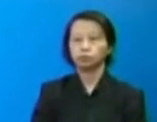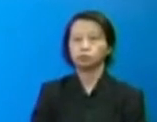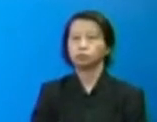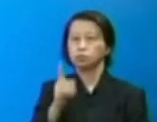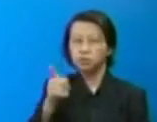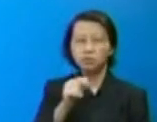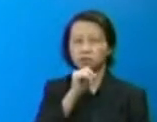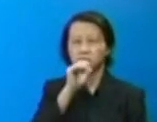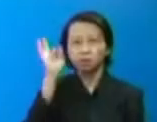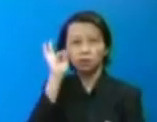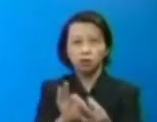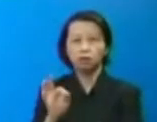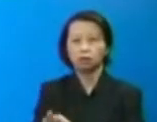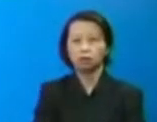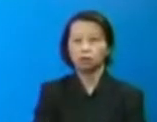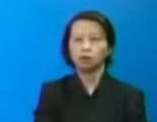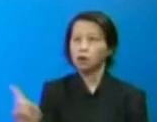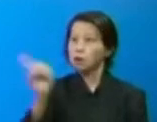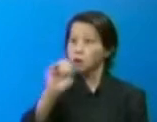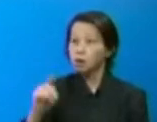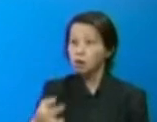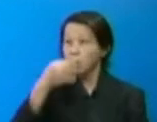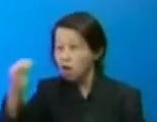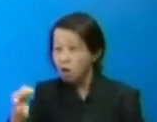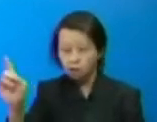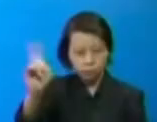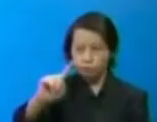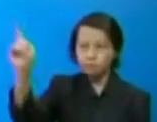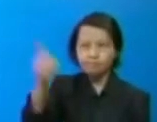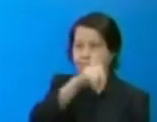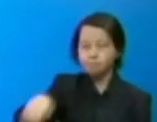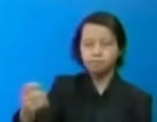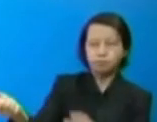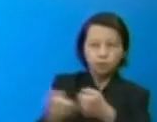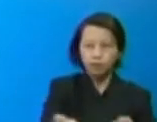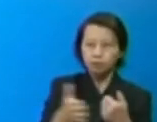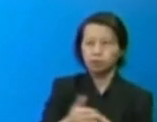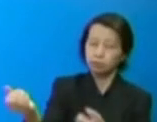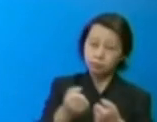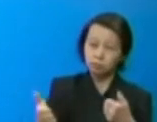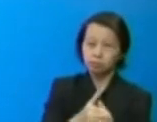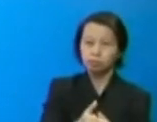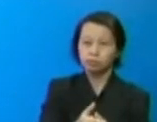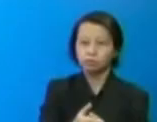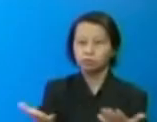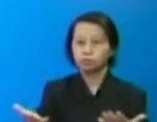You are not fit to stand in that chair. Tarik balik, tarik balik. Tarik balik. Tarik balik, tarik balik.